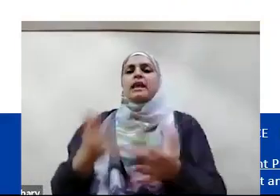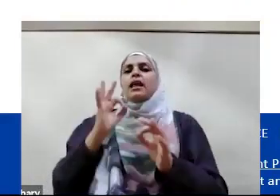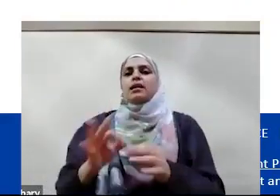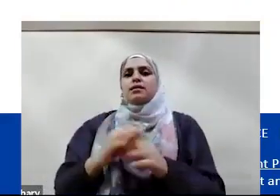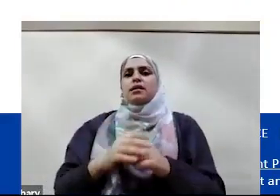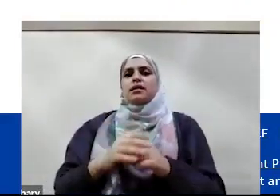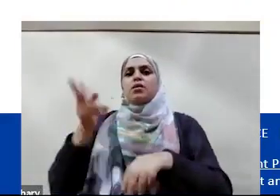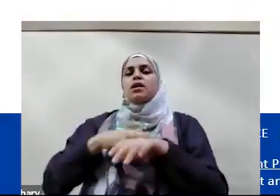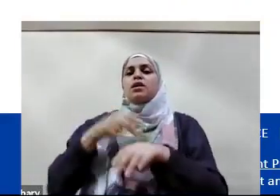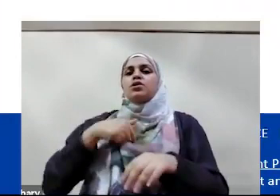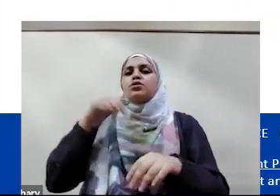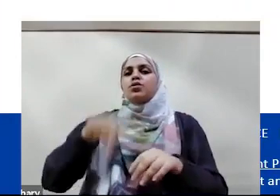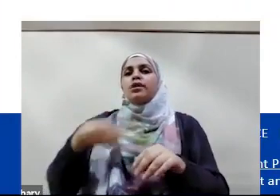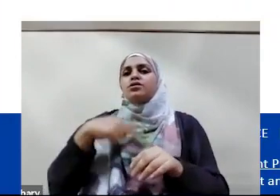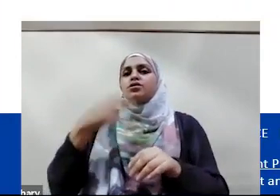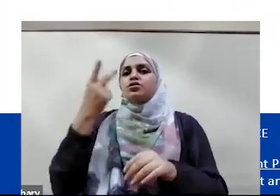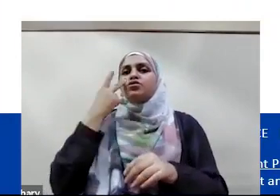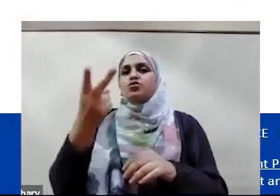وهلاقي نفسي